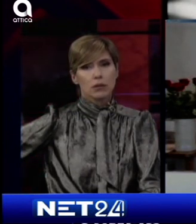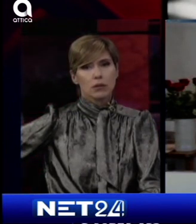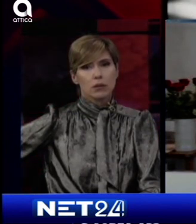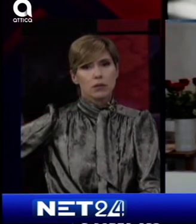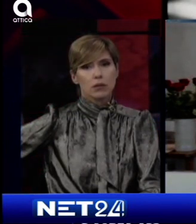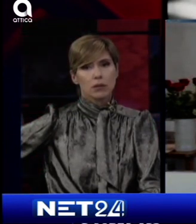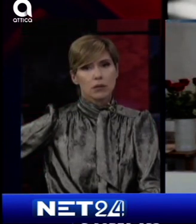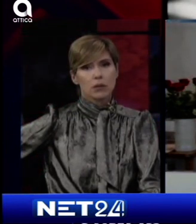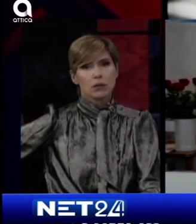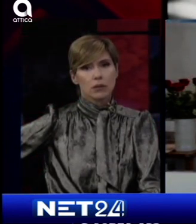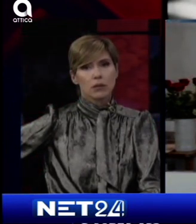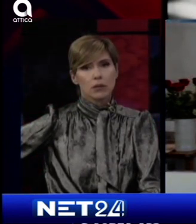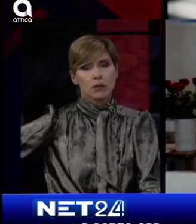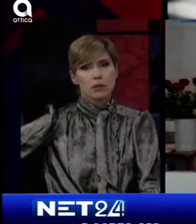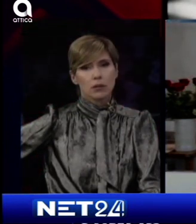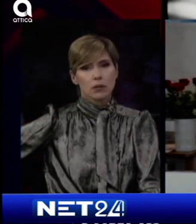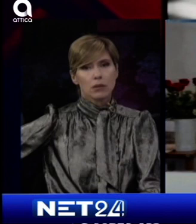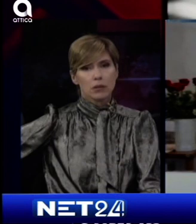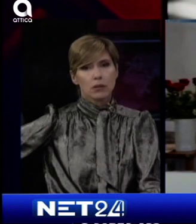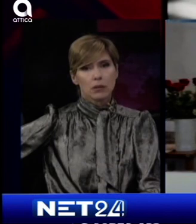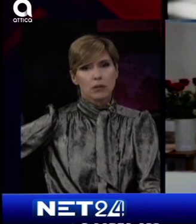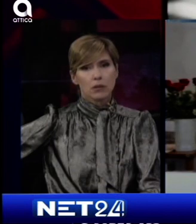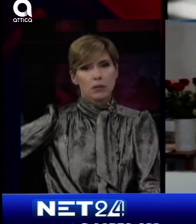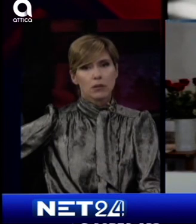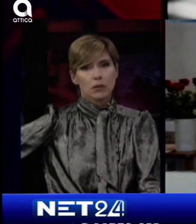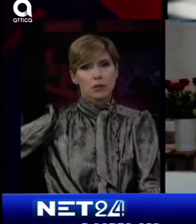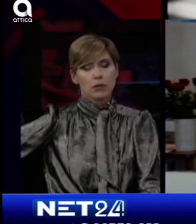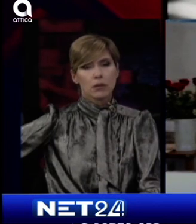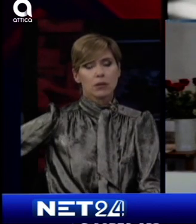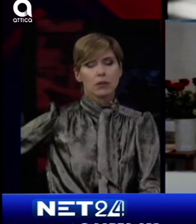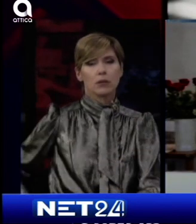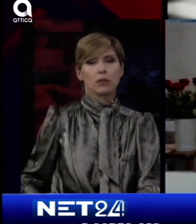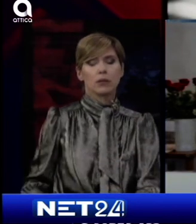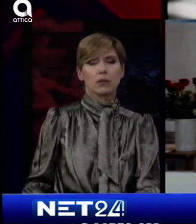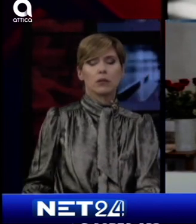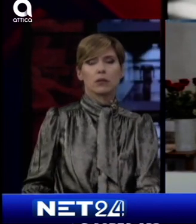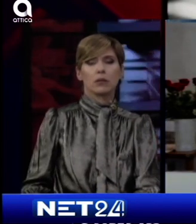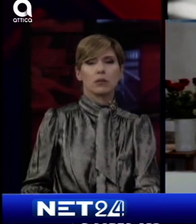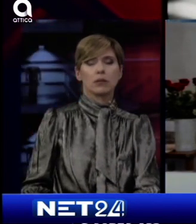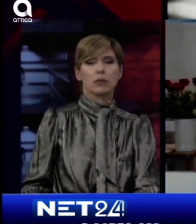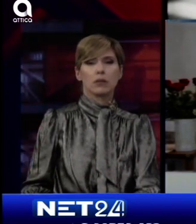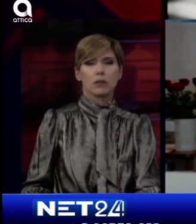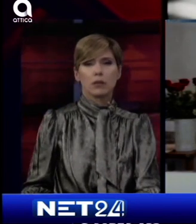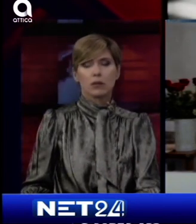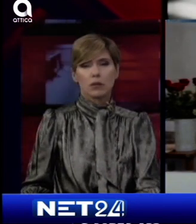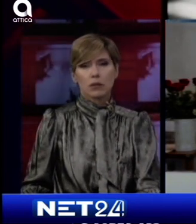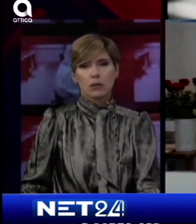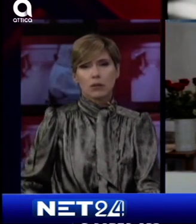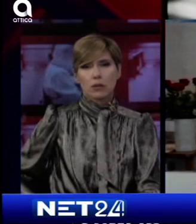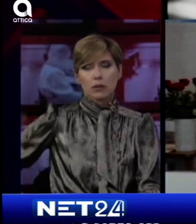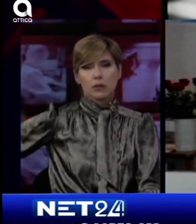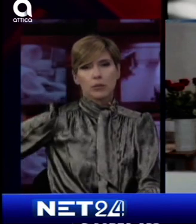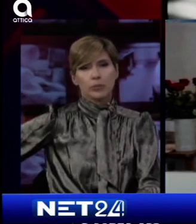μεγάλα περιθώρια σωτηρίας του συνόλου των επιχειρήσεων και των θέσεων εργασίας. Το μέλλον μας θα είναι πάρα πολύ